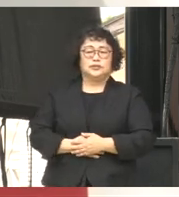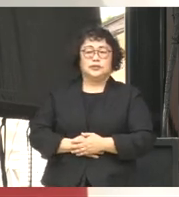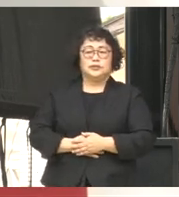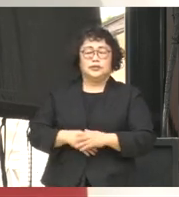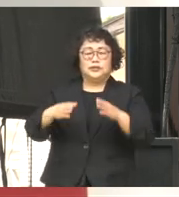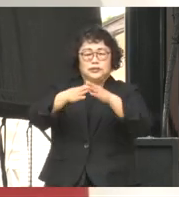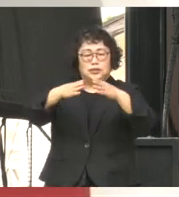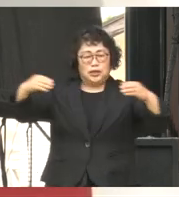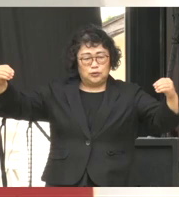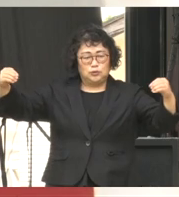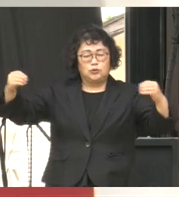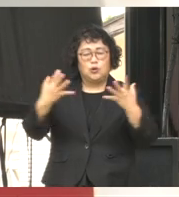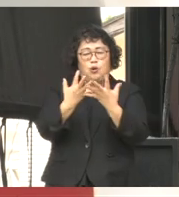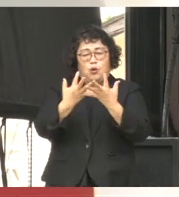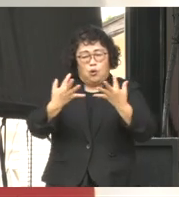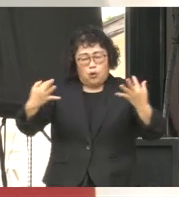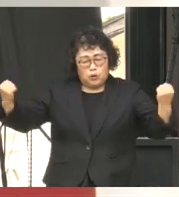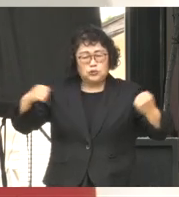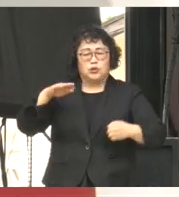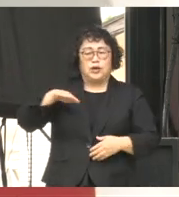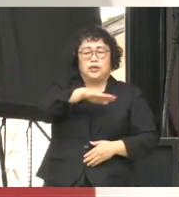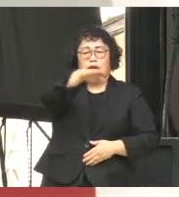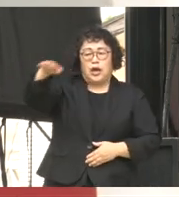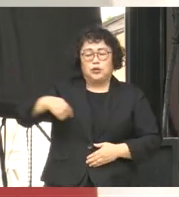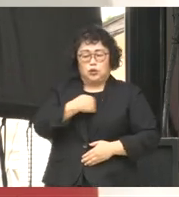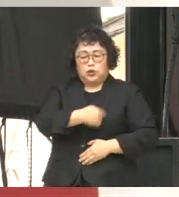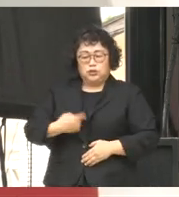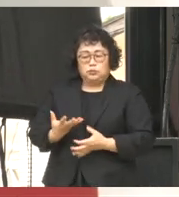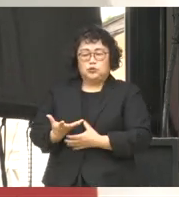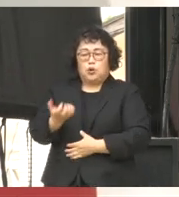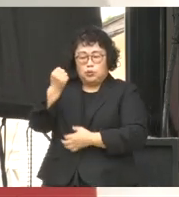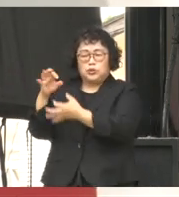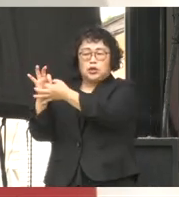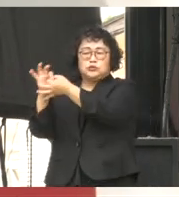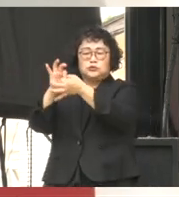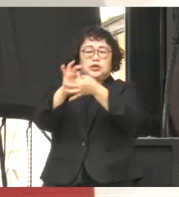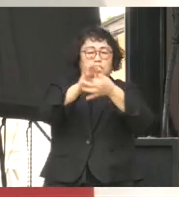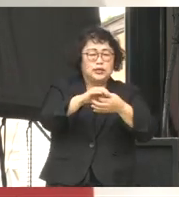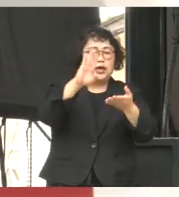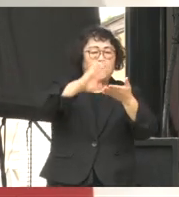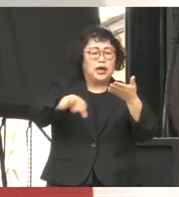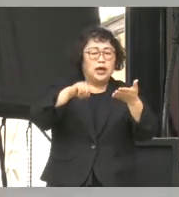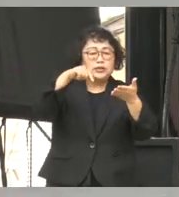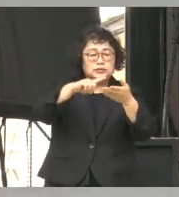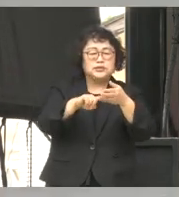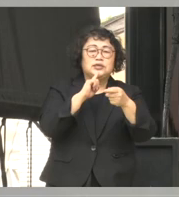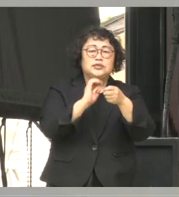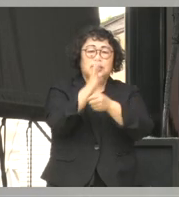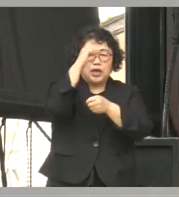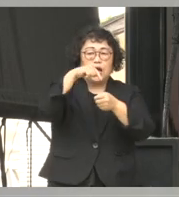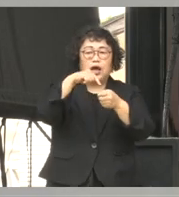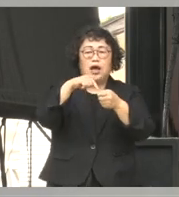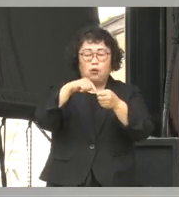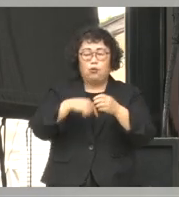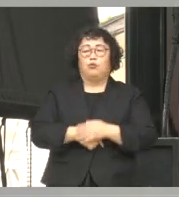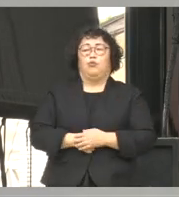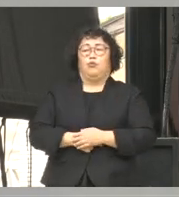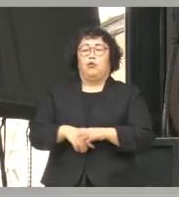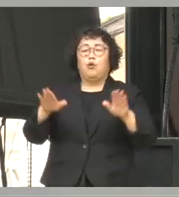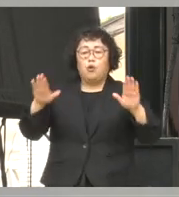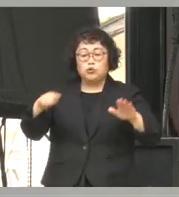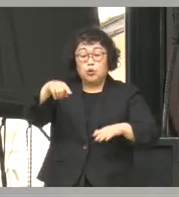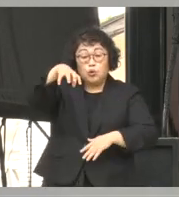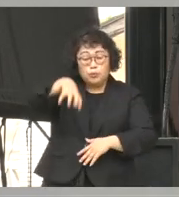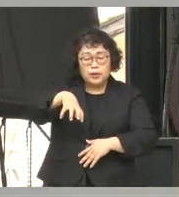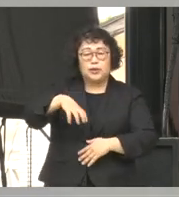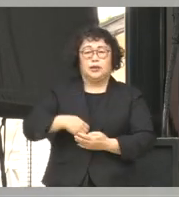全国多くの方々の思いをつないできたこの聖火を本日この地